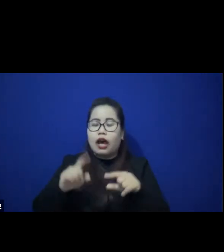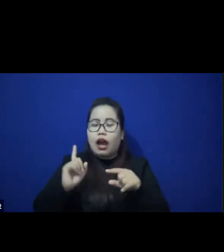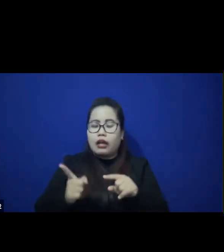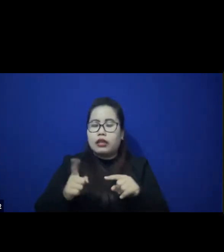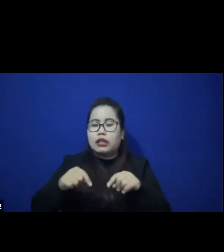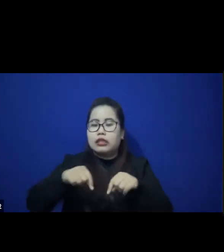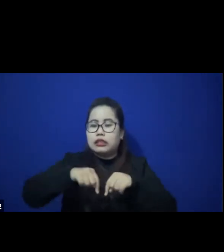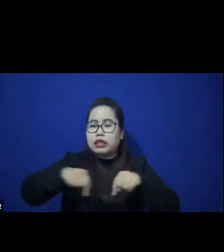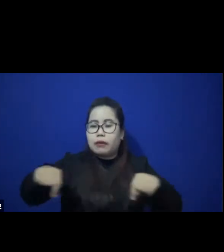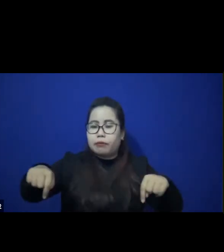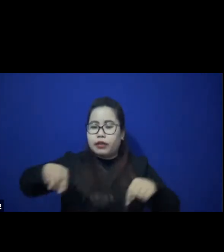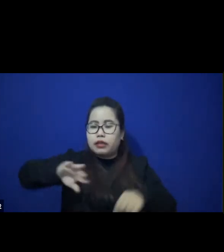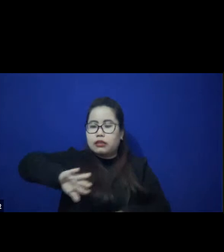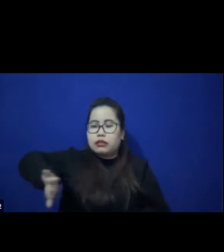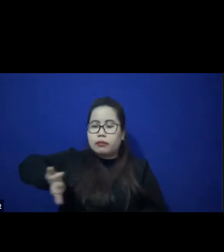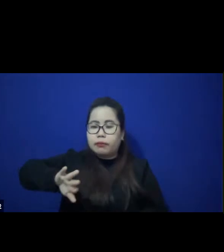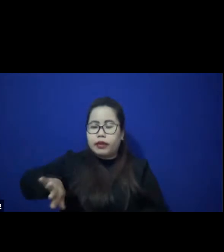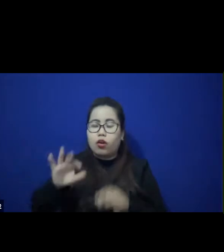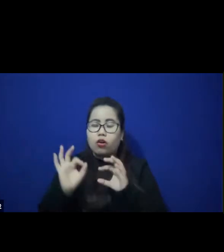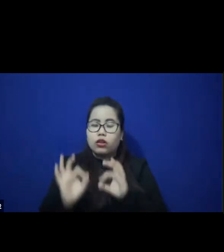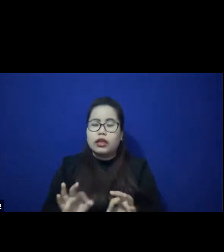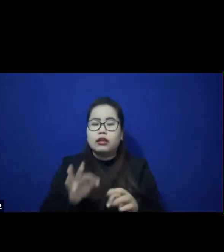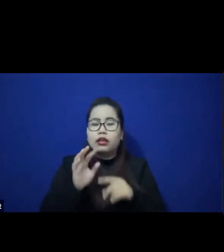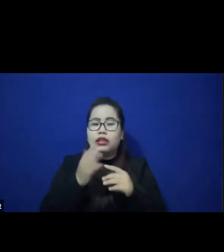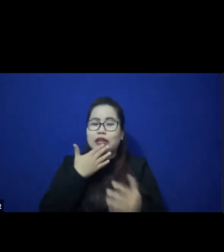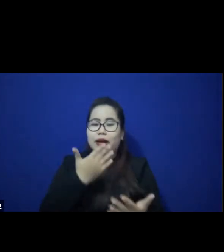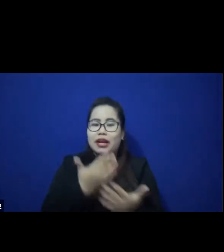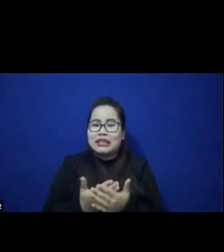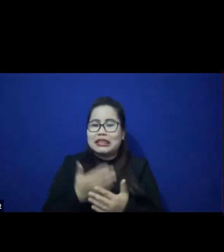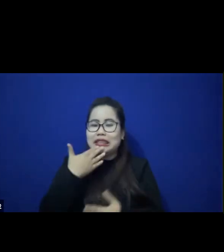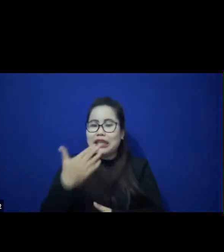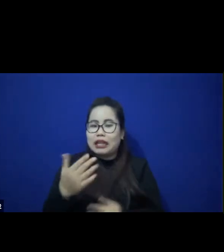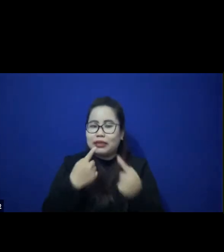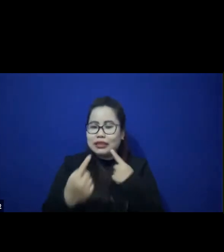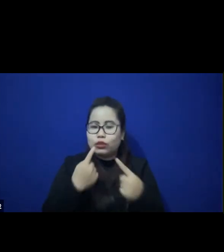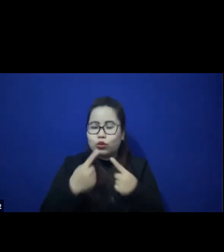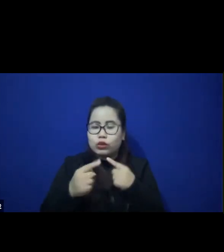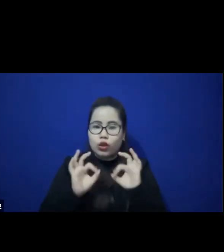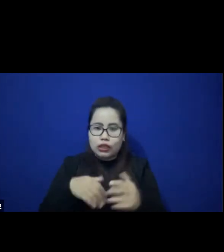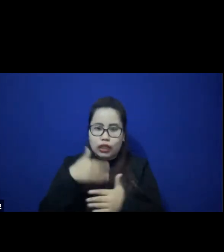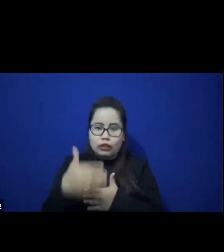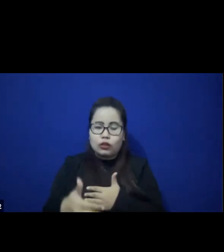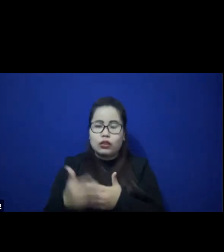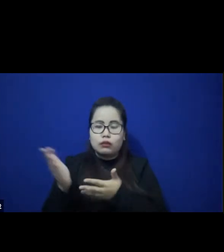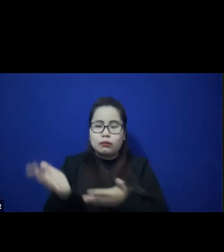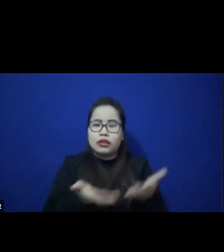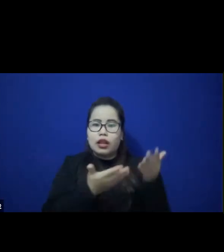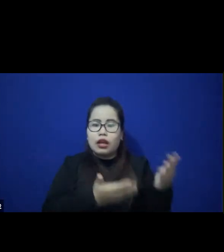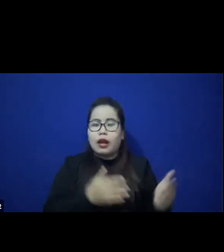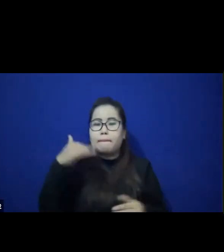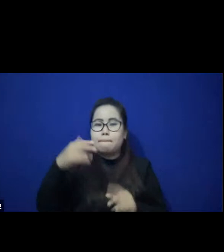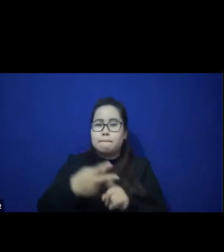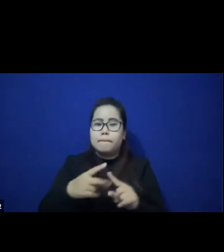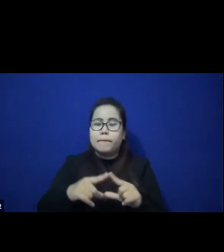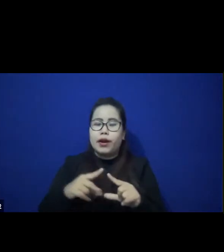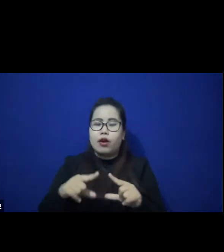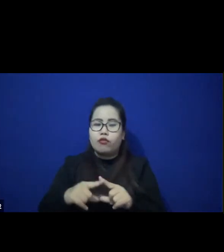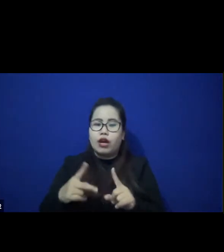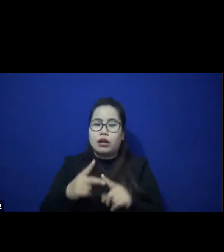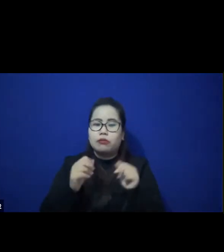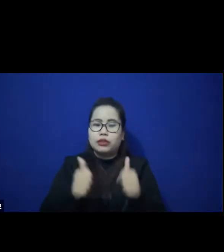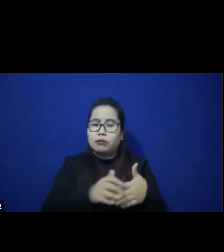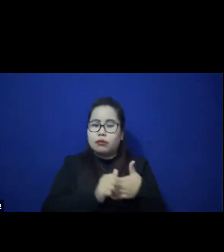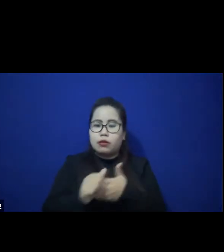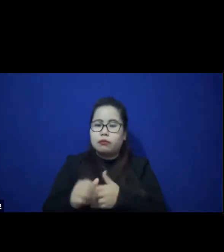di samping kalau lift terima kasih dan selamat berdiskusi selanjutnya saya persilahkan kepada bapak Rah untuk memimpin